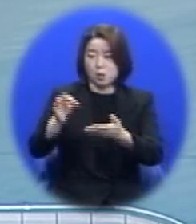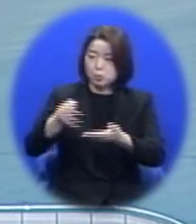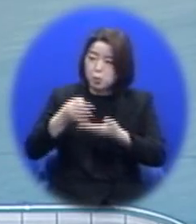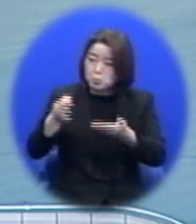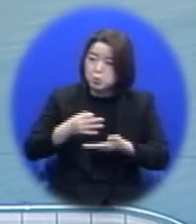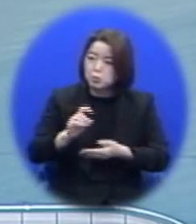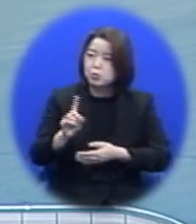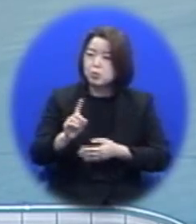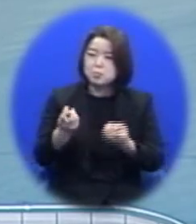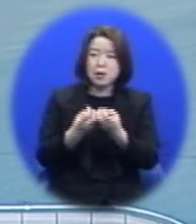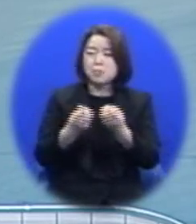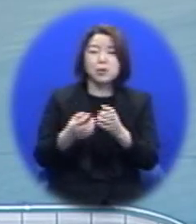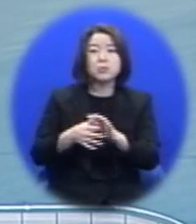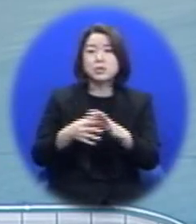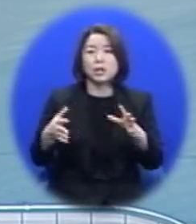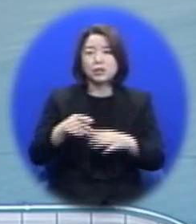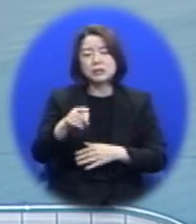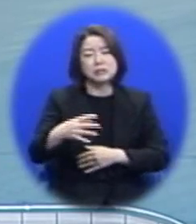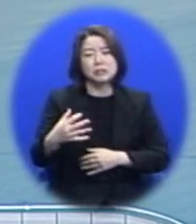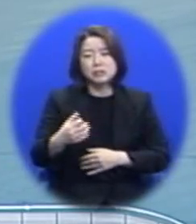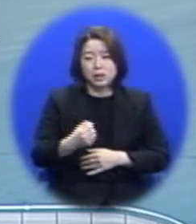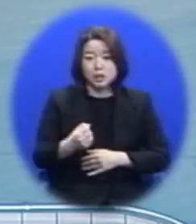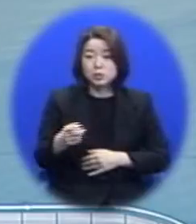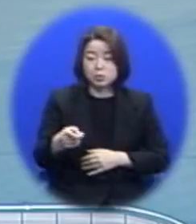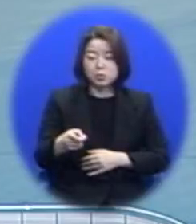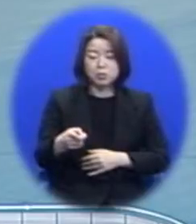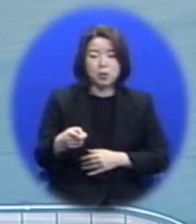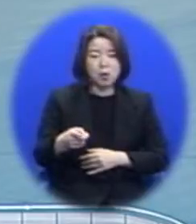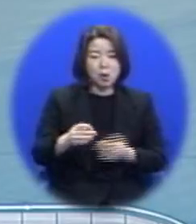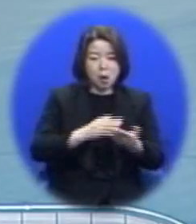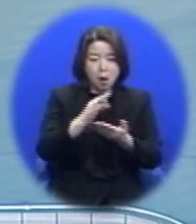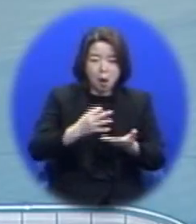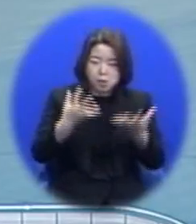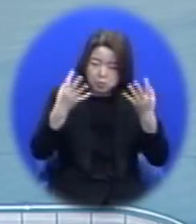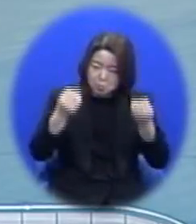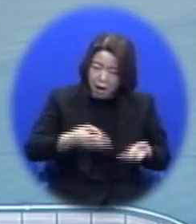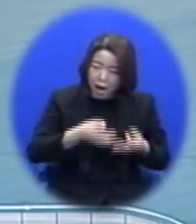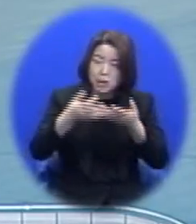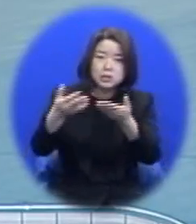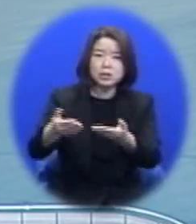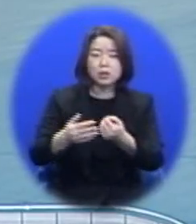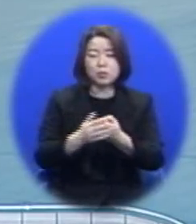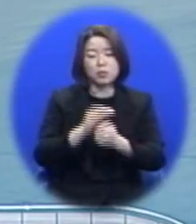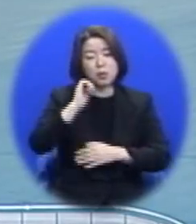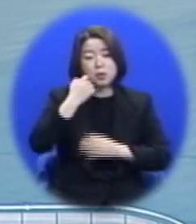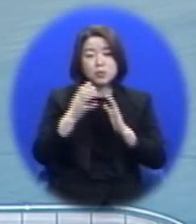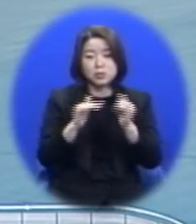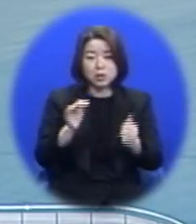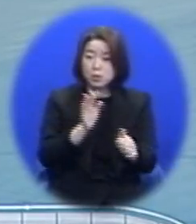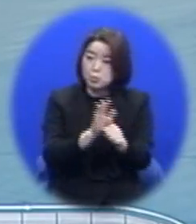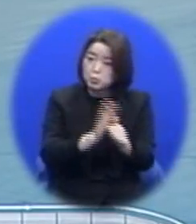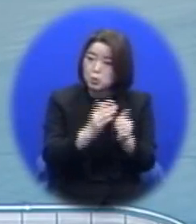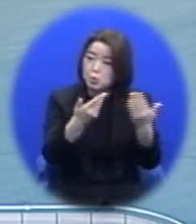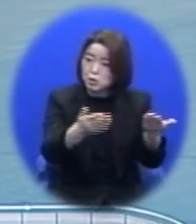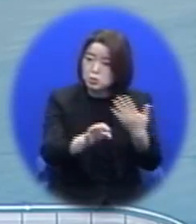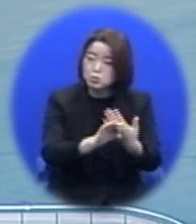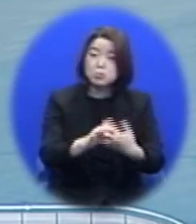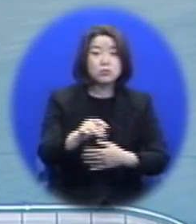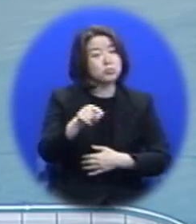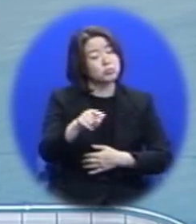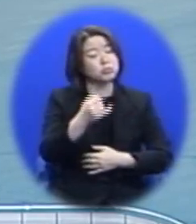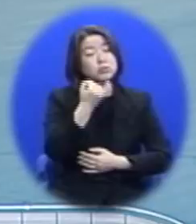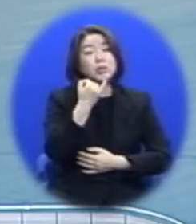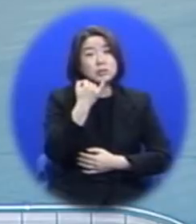벌었든지 간에 그것 가지고서 헌금도 많이 하고 선교비도 내고 어려운 사람 도와주면 그것도 괜찮은